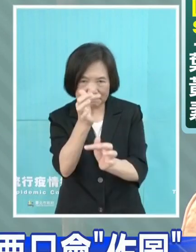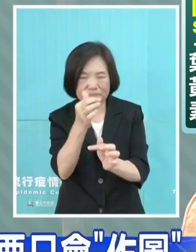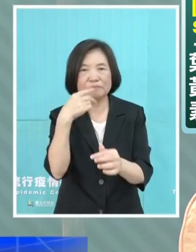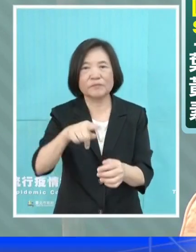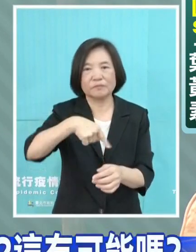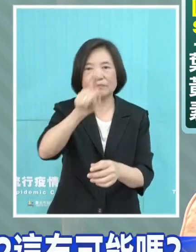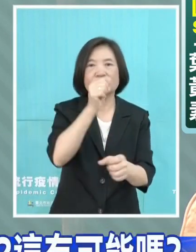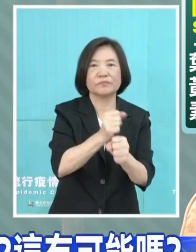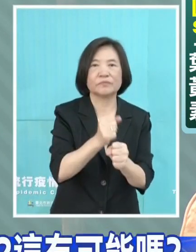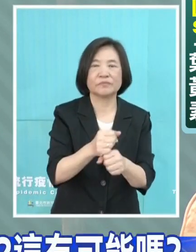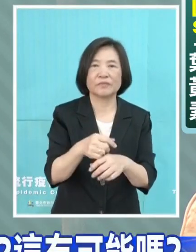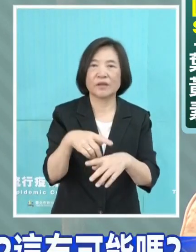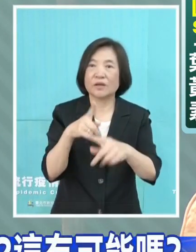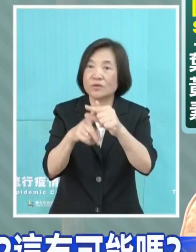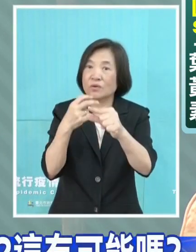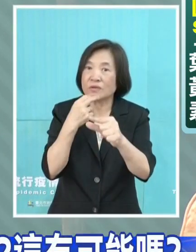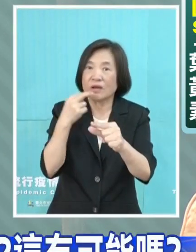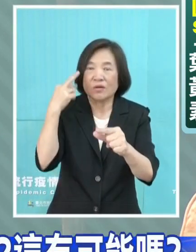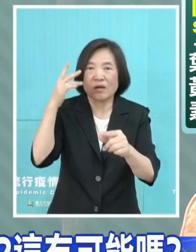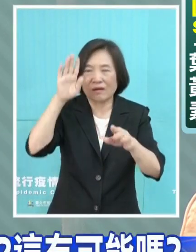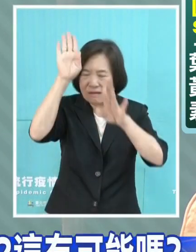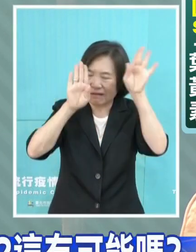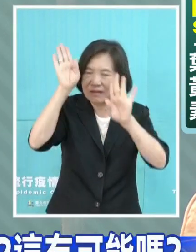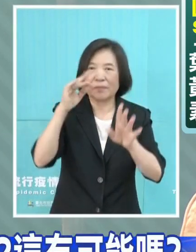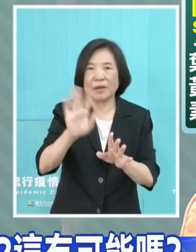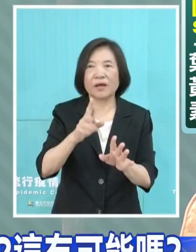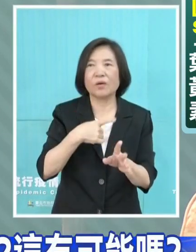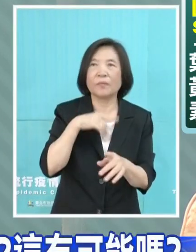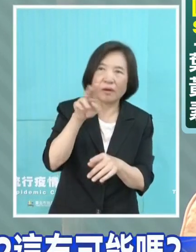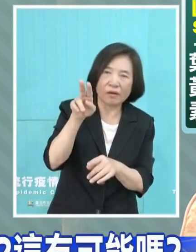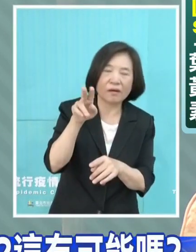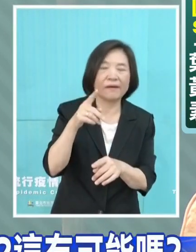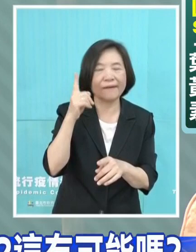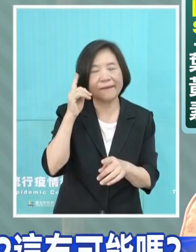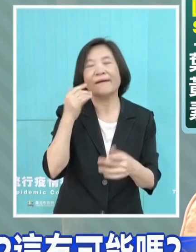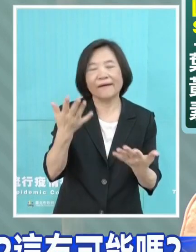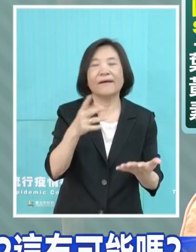要中央不要太离谱，其实我们也不会讲话，也是乖乖去